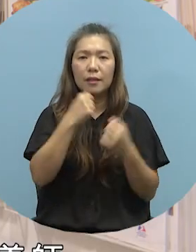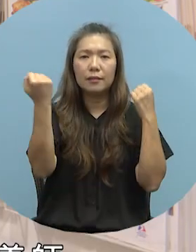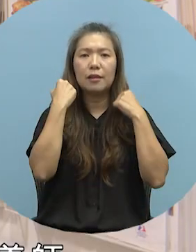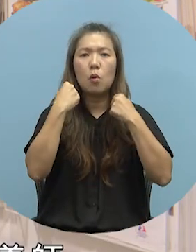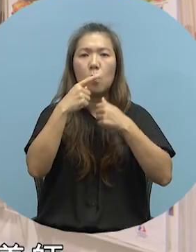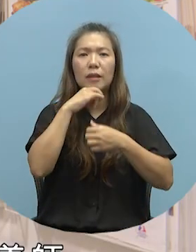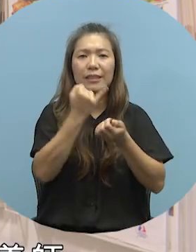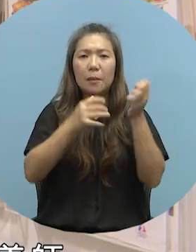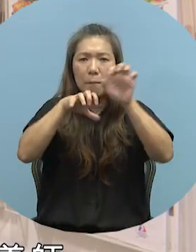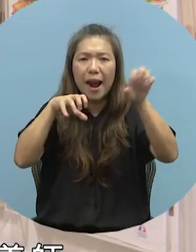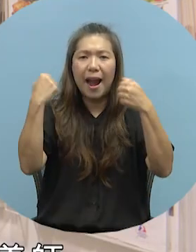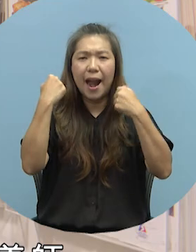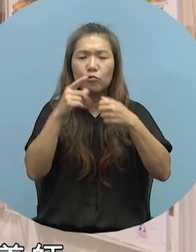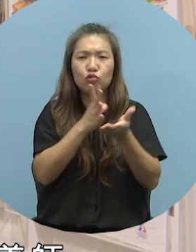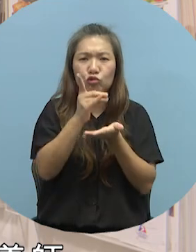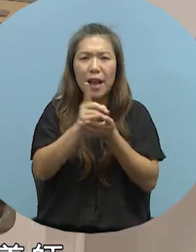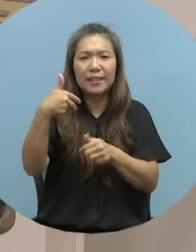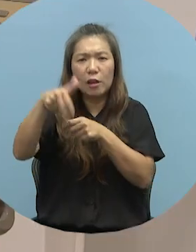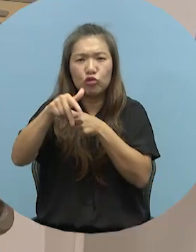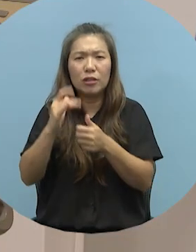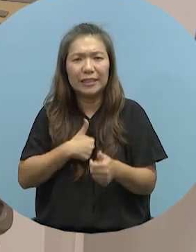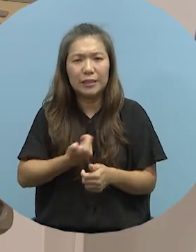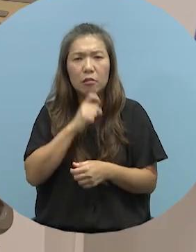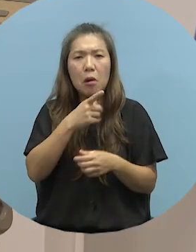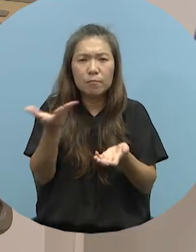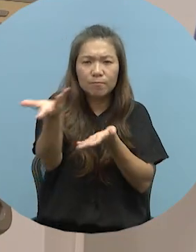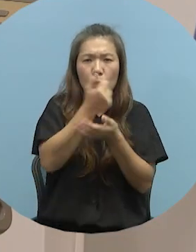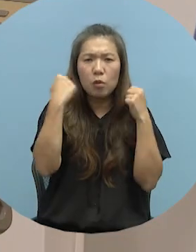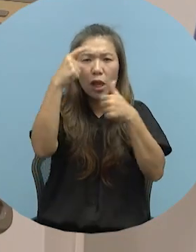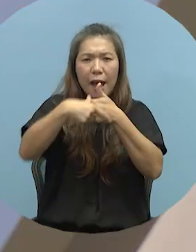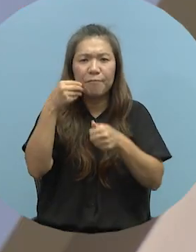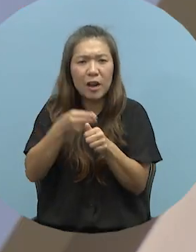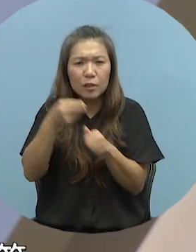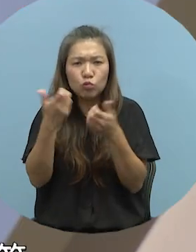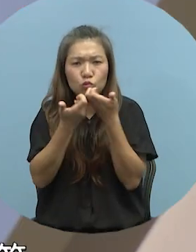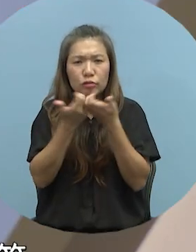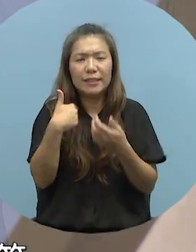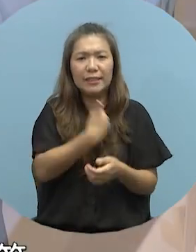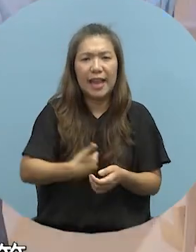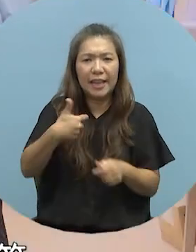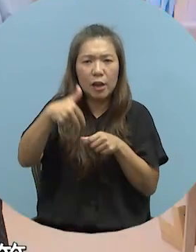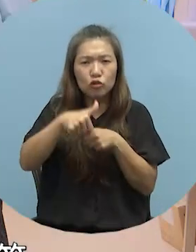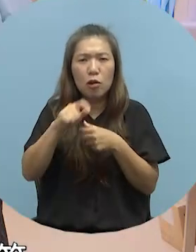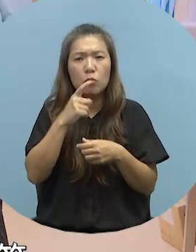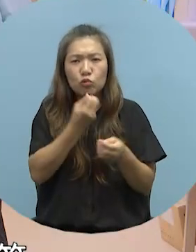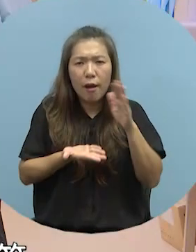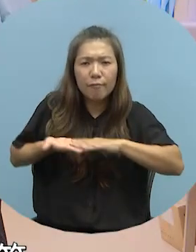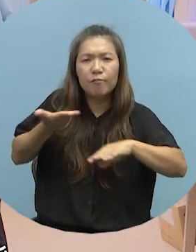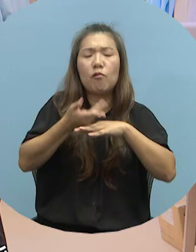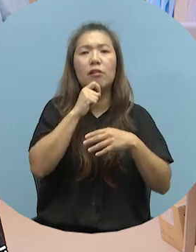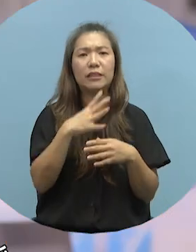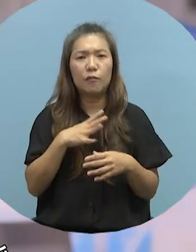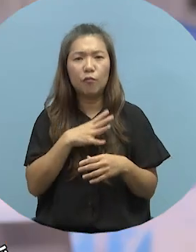院嘅运动生物力学专家同营养师透过收集运动员训练数据、身体营养成分同恢复情况